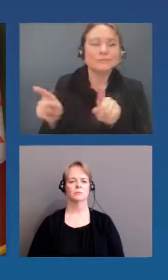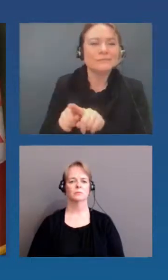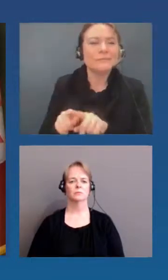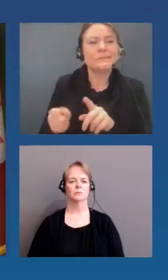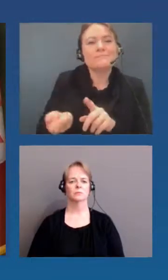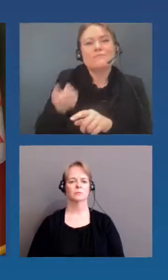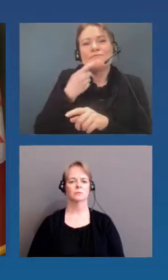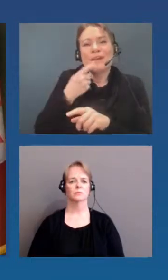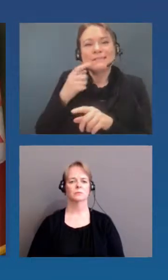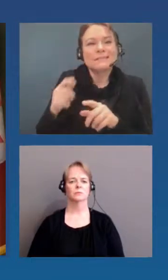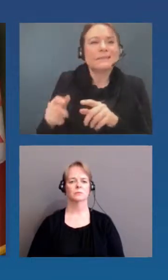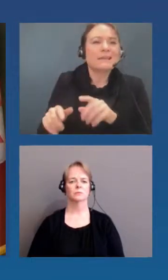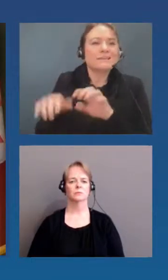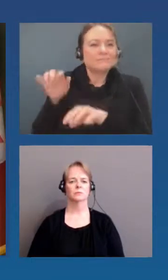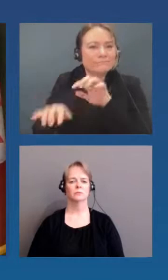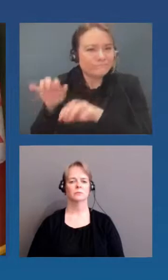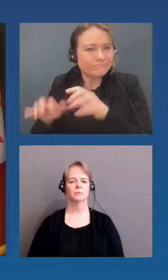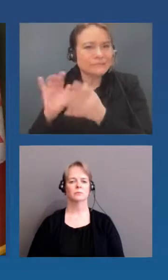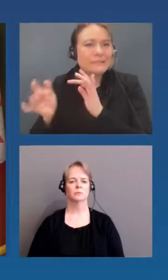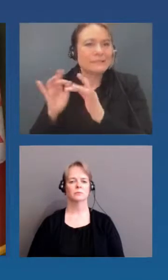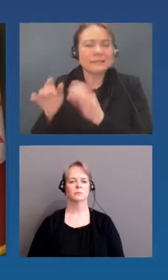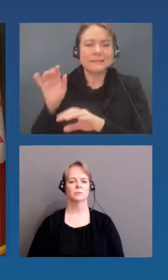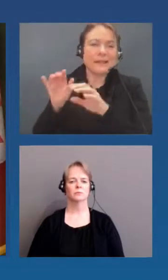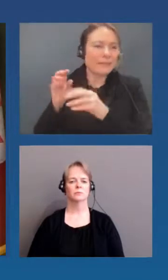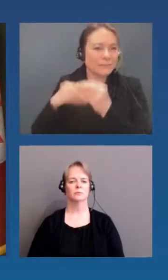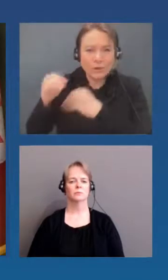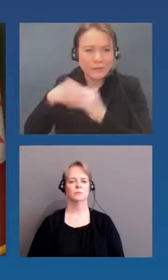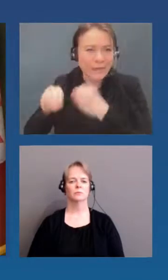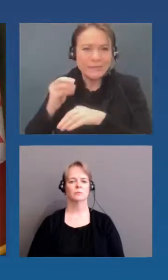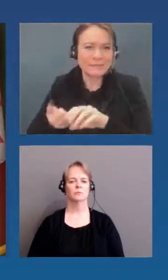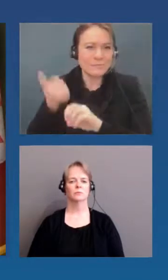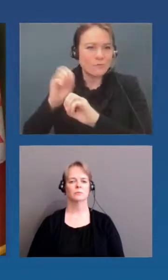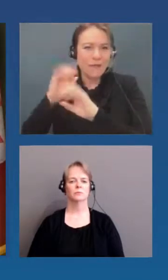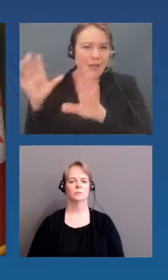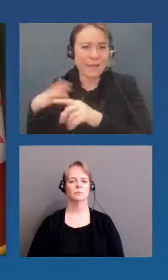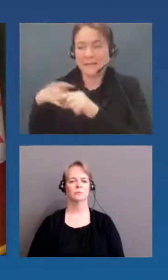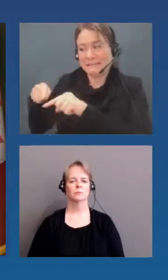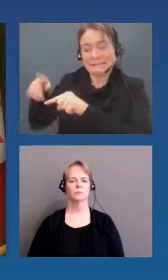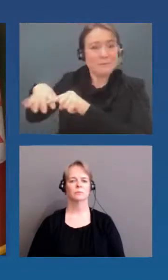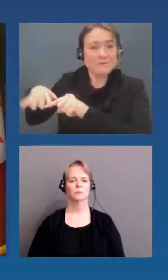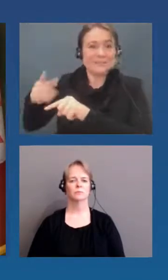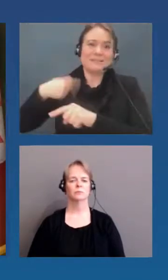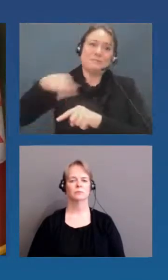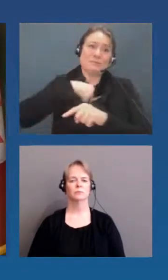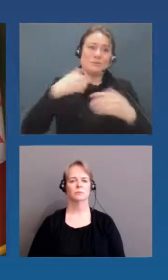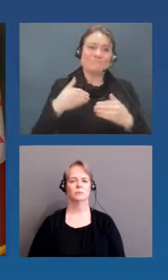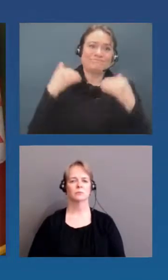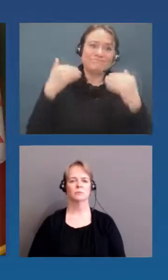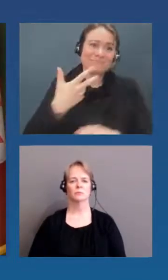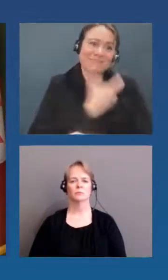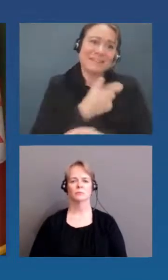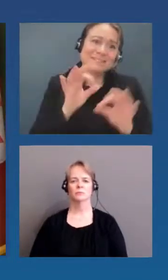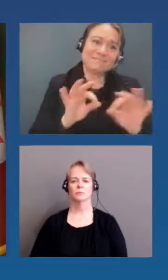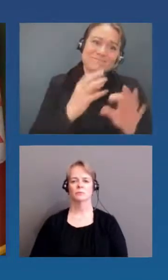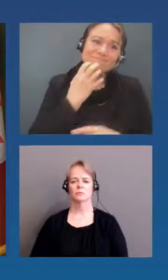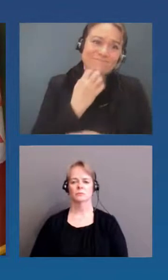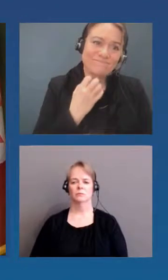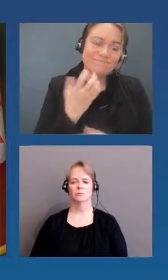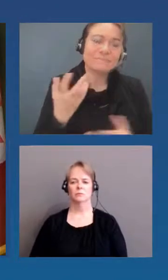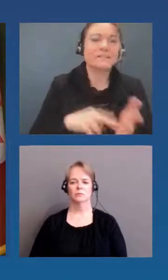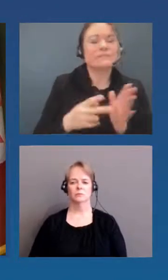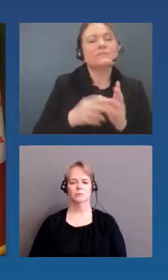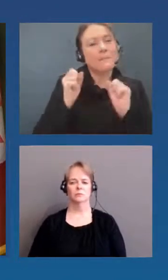via électroniquement de communiquer et avoir de l'information. Oui, il y a toujours moyen de